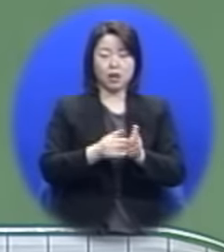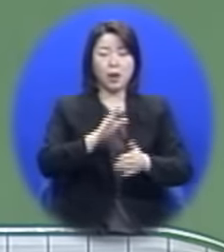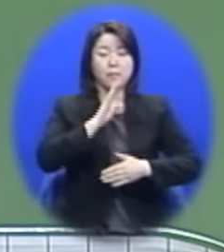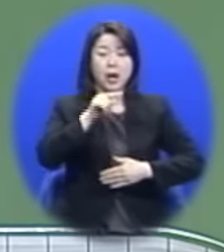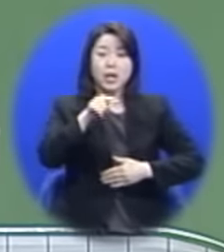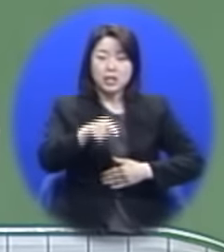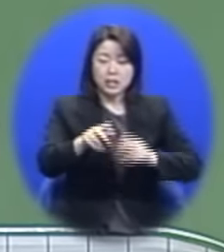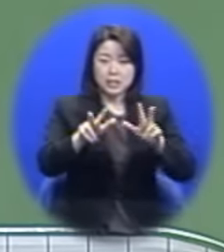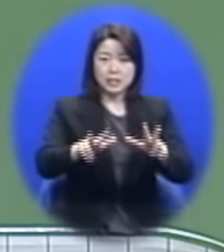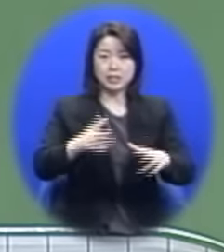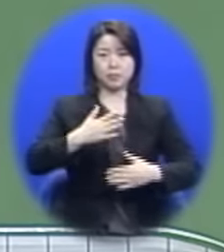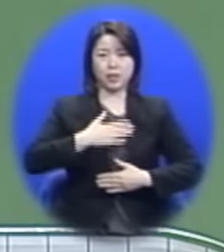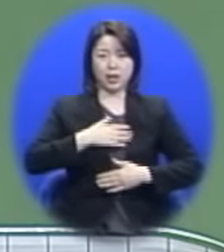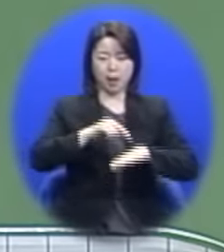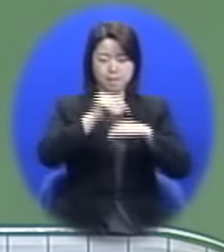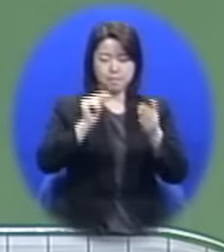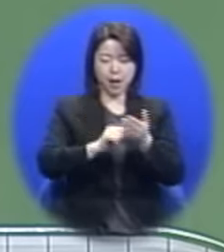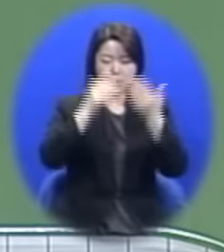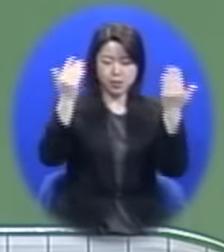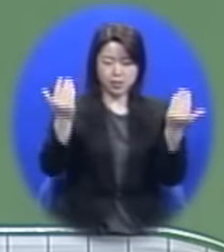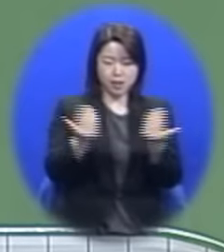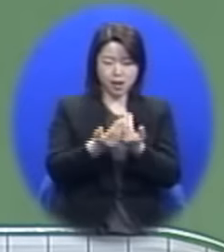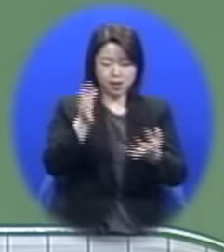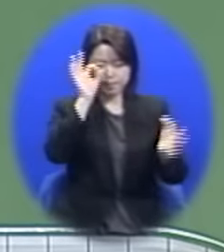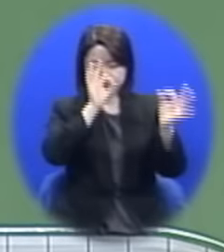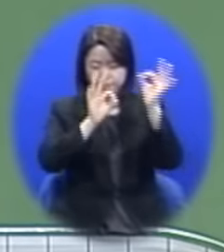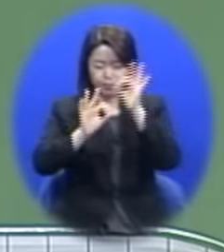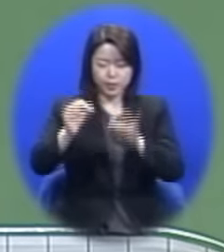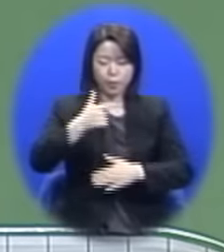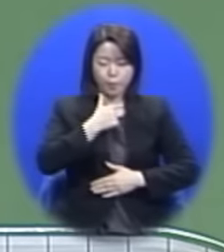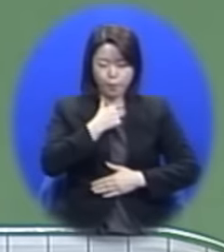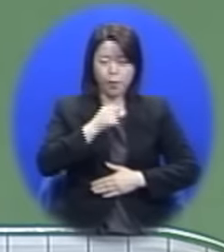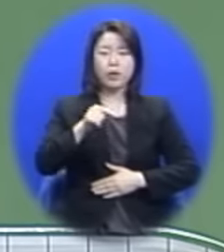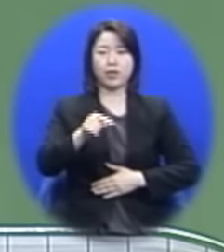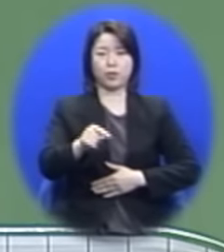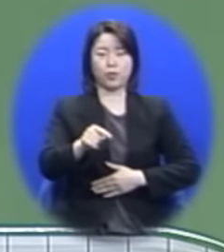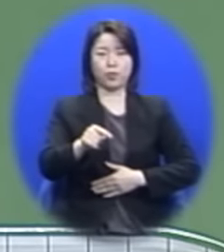이것이 지금 내가 마음을 다하여 찾기를 원하는 것이다.